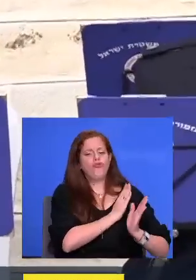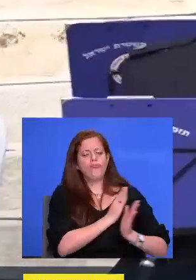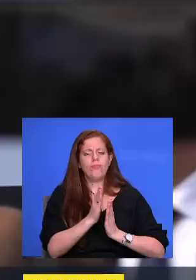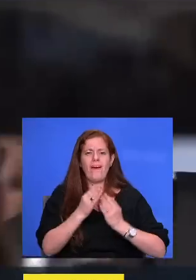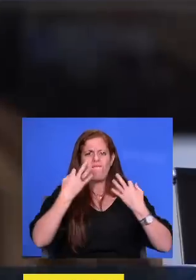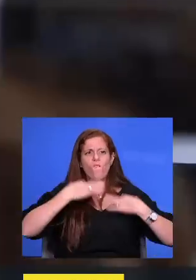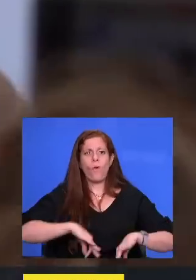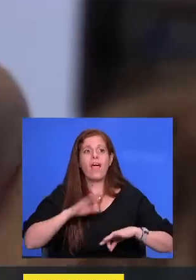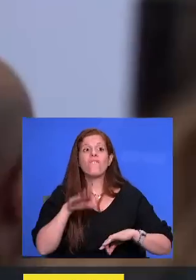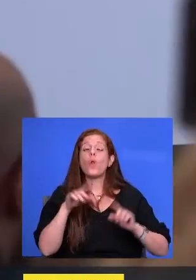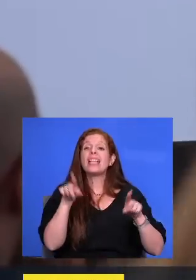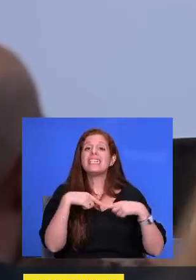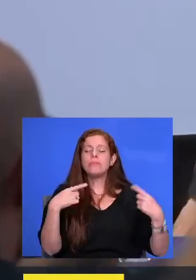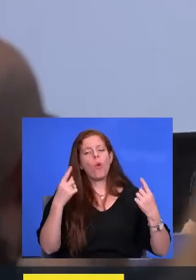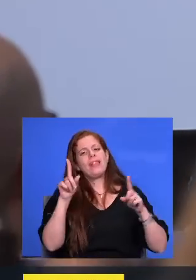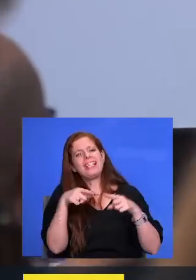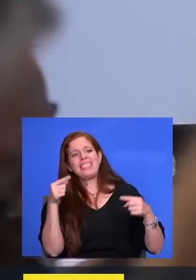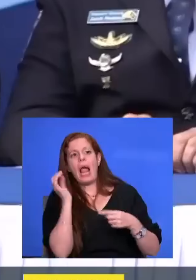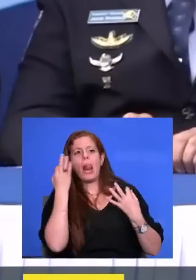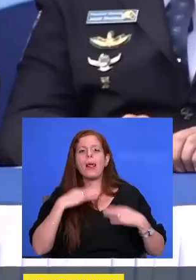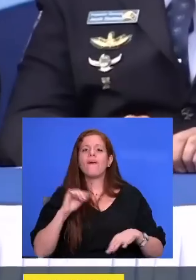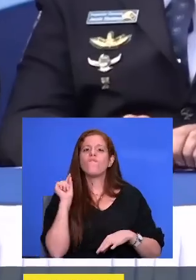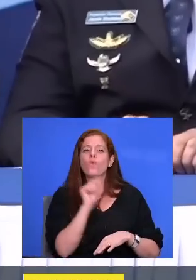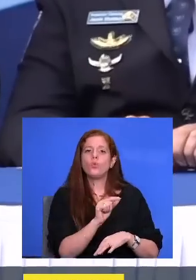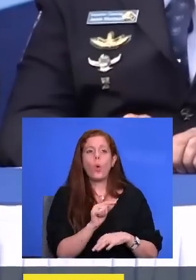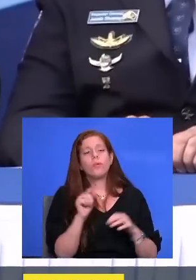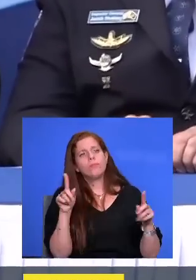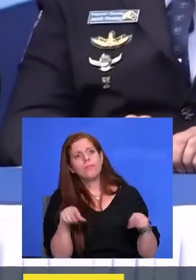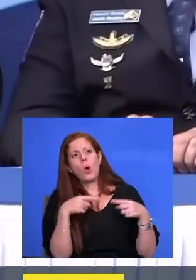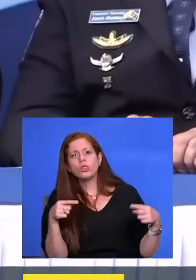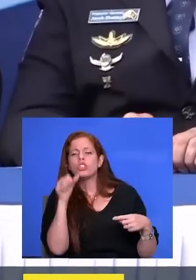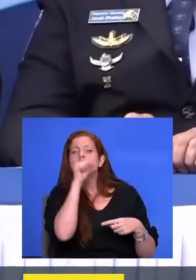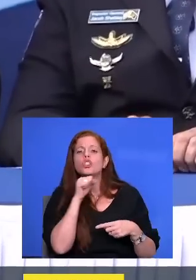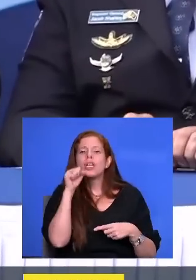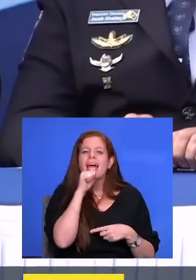נגנה לכבודו, מחרוזת משירי הרב קרליבך.